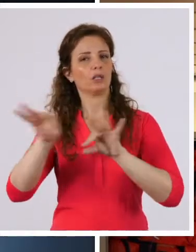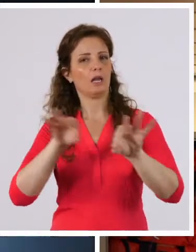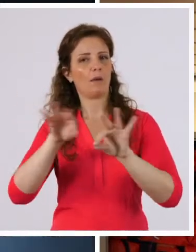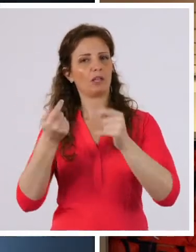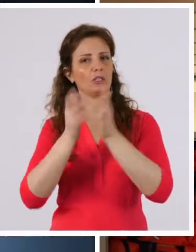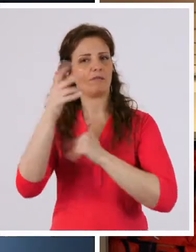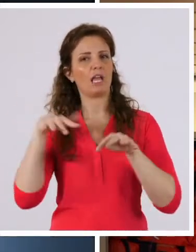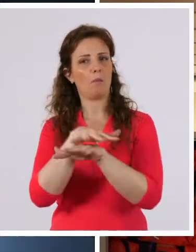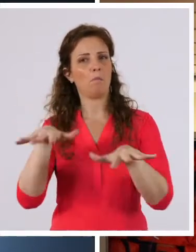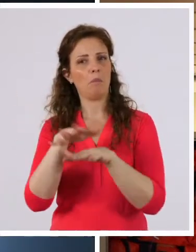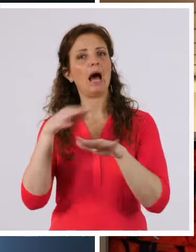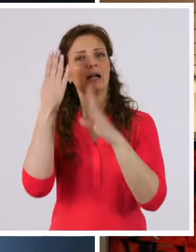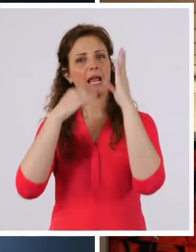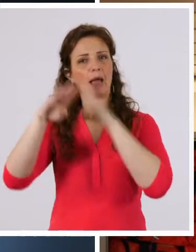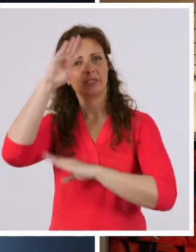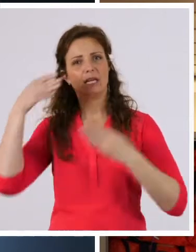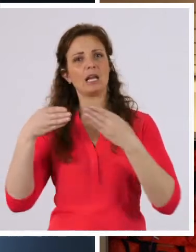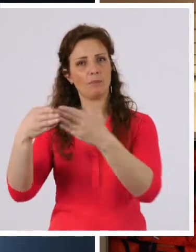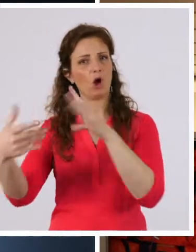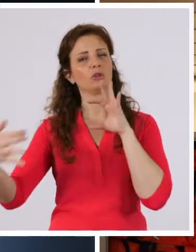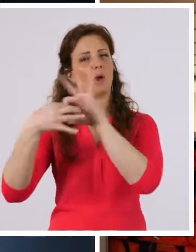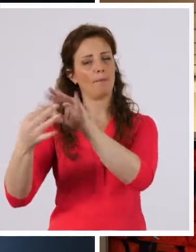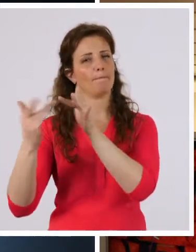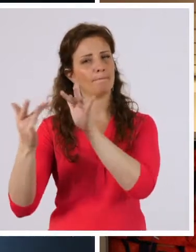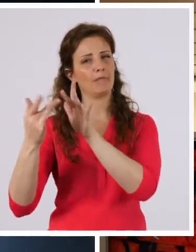mare del corpo delle capitanerie di porto.